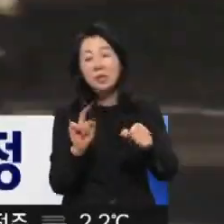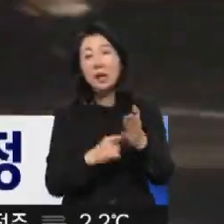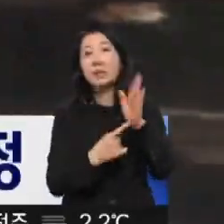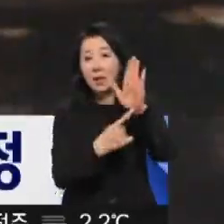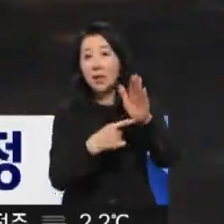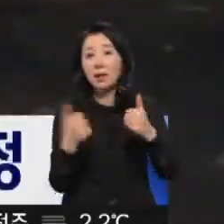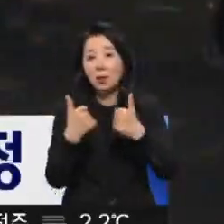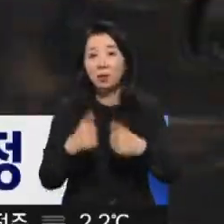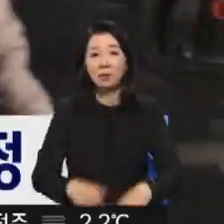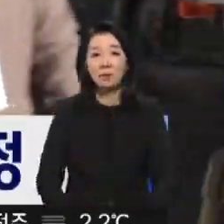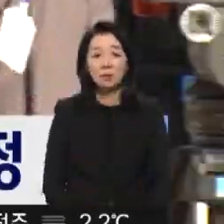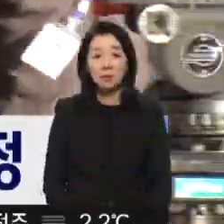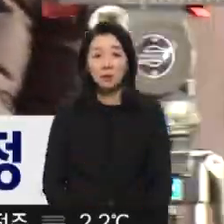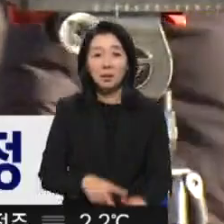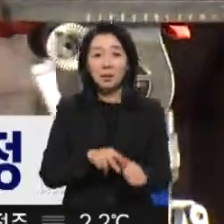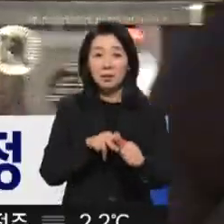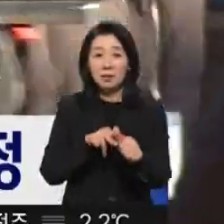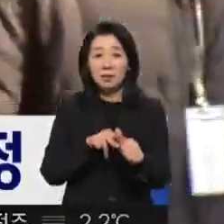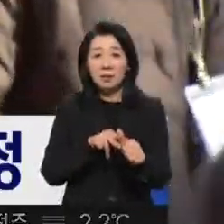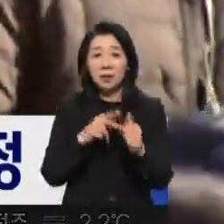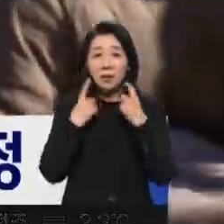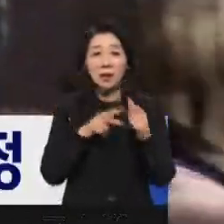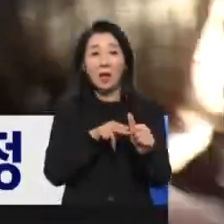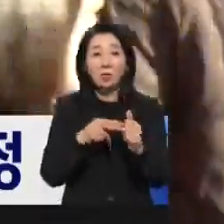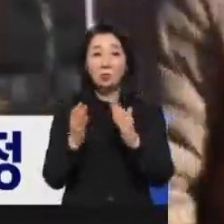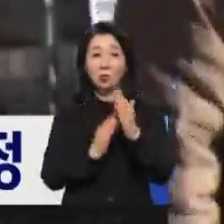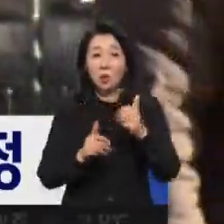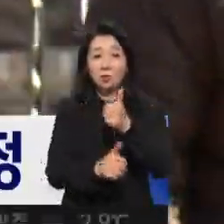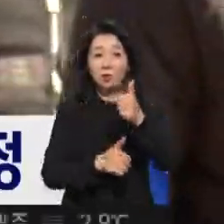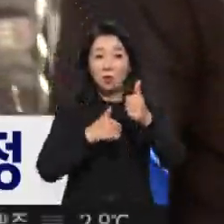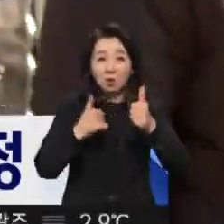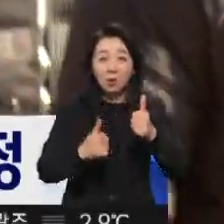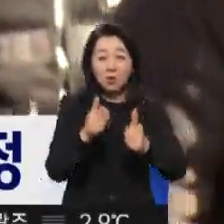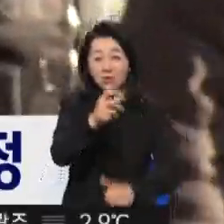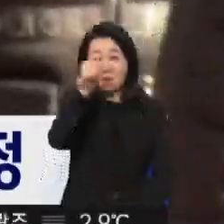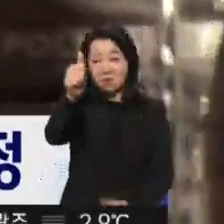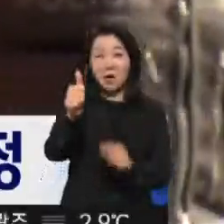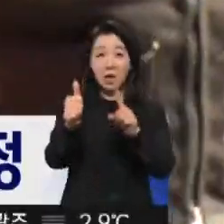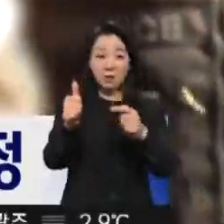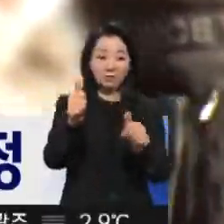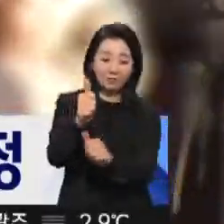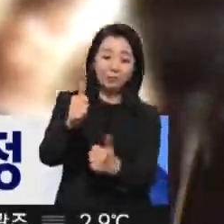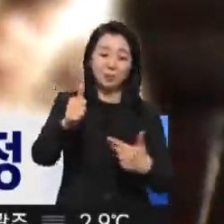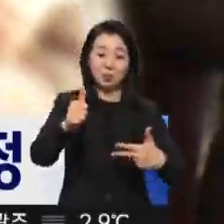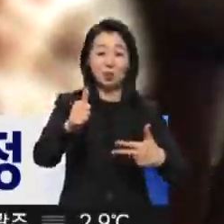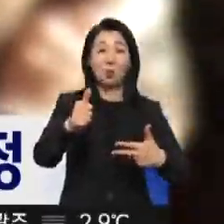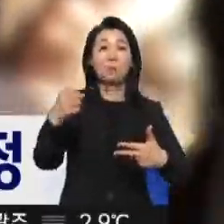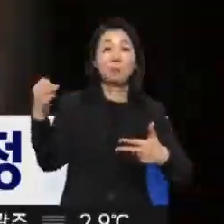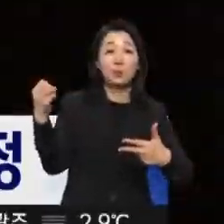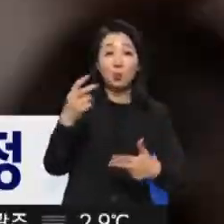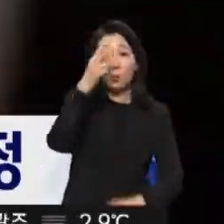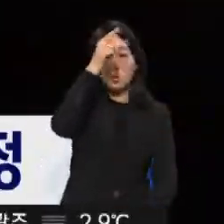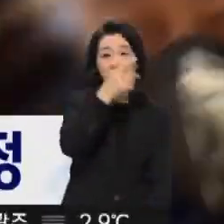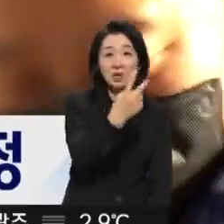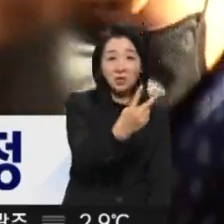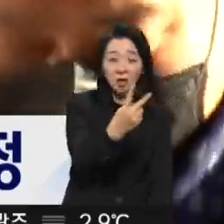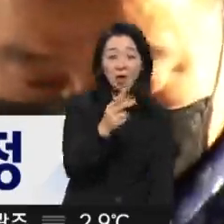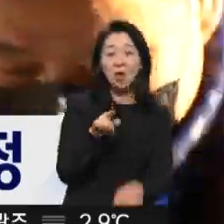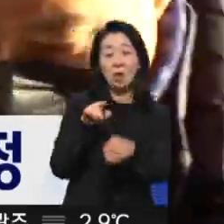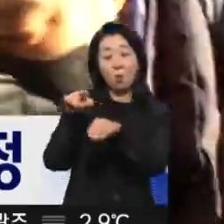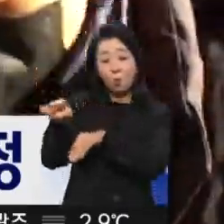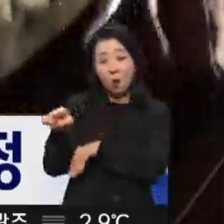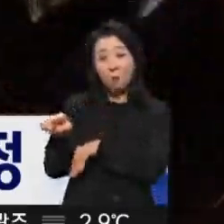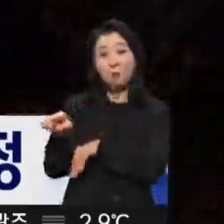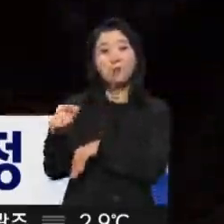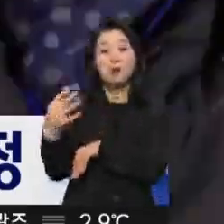밝혔습니다. 이 신상공개위원회는 위원장 1명을 포함해서 총 7명으로 구성되는데요. 경찰이 3명, 또 외부위원이